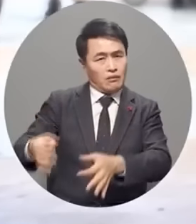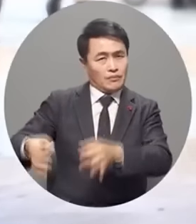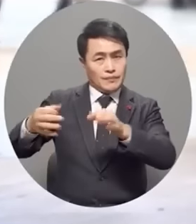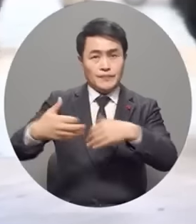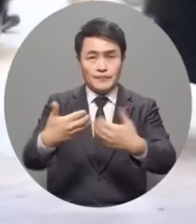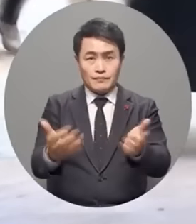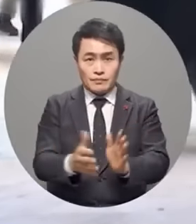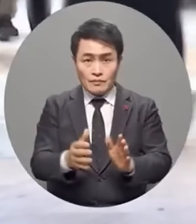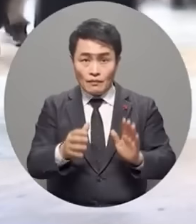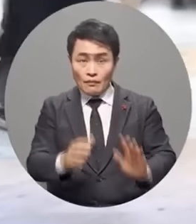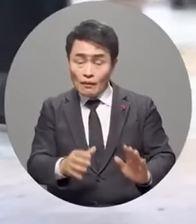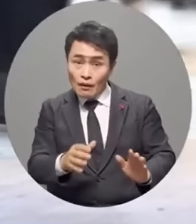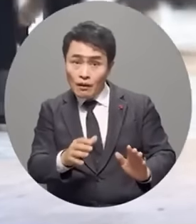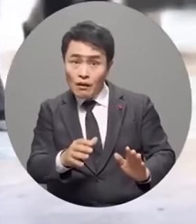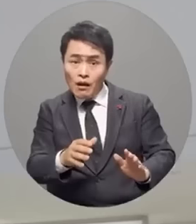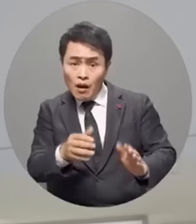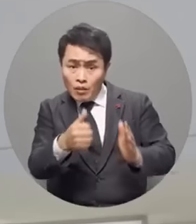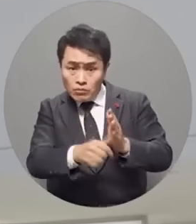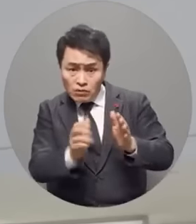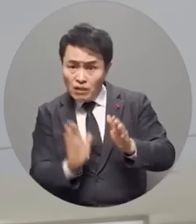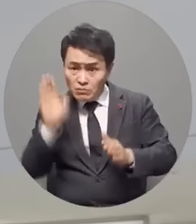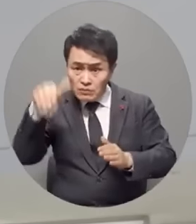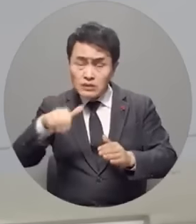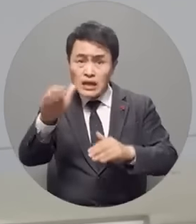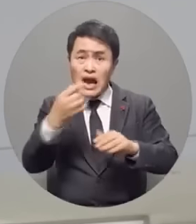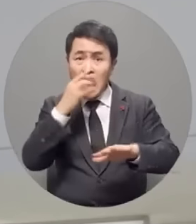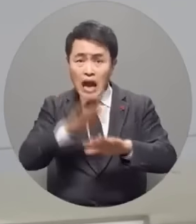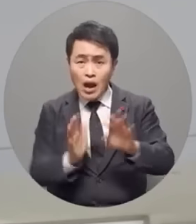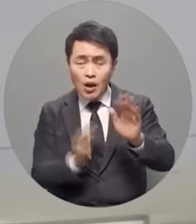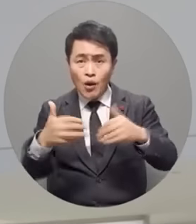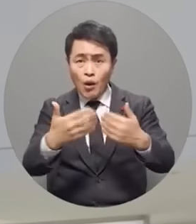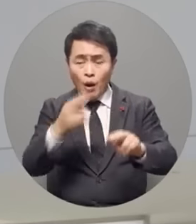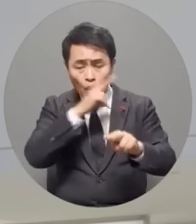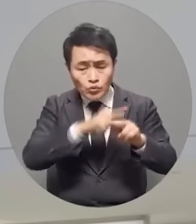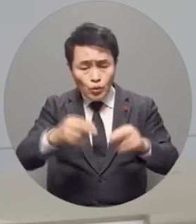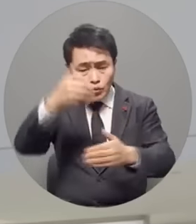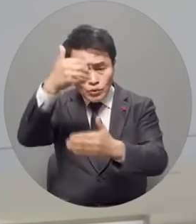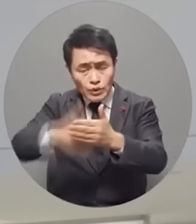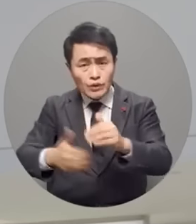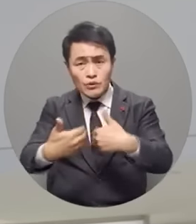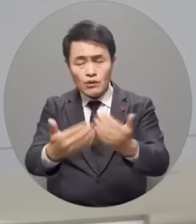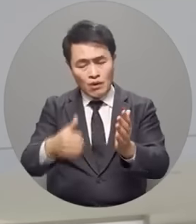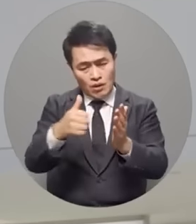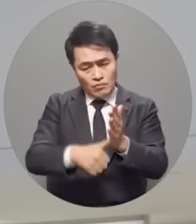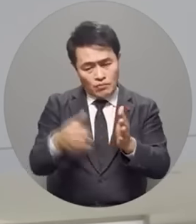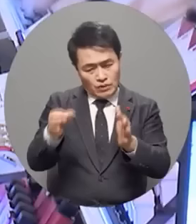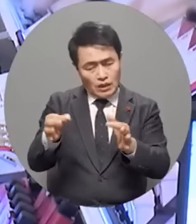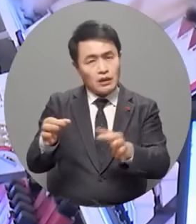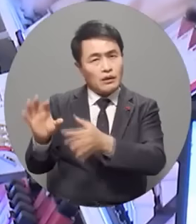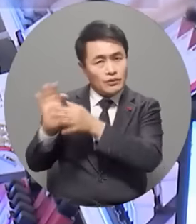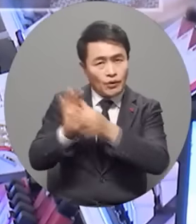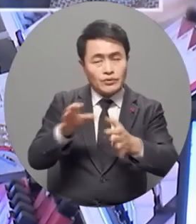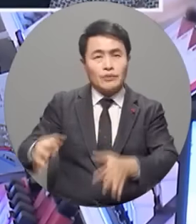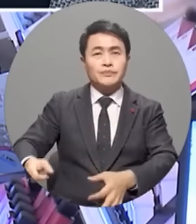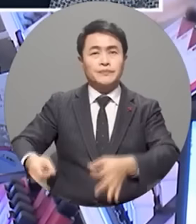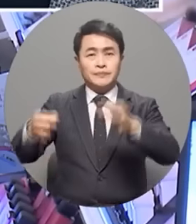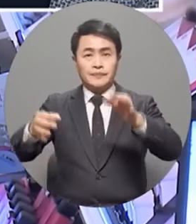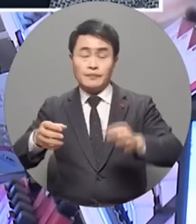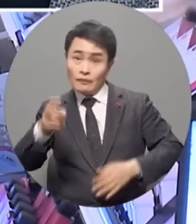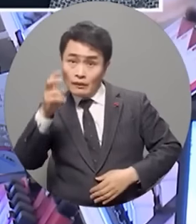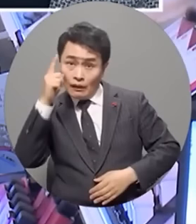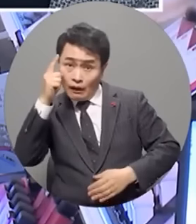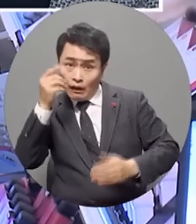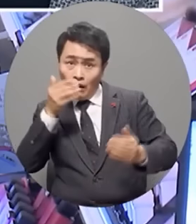근원 물가지수, 즉 물가 변동이 심한 농산물과 석유류를 제외한 물가가 여전히 높습니다. 예상과